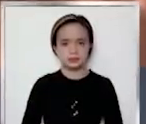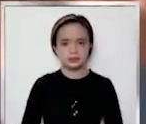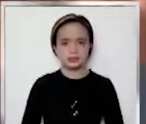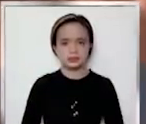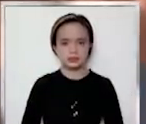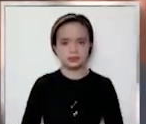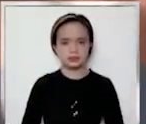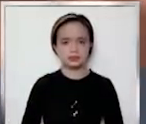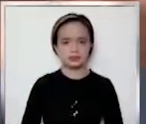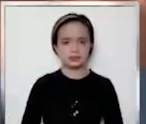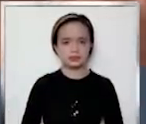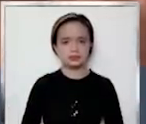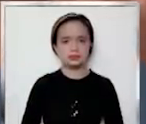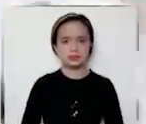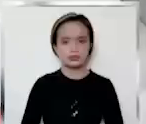Horas.